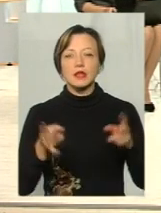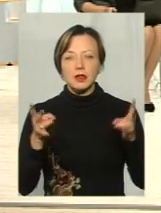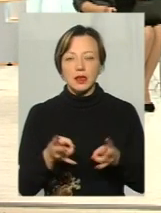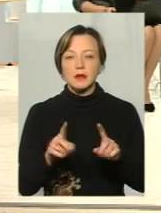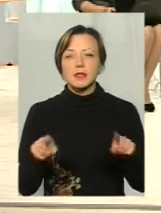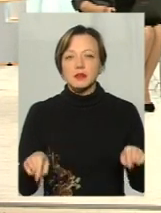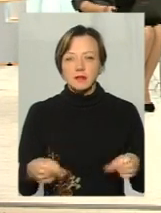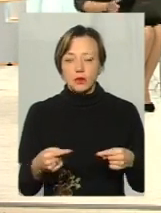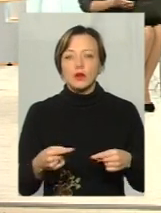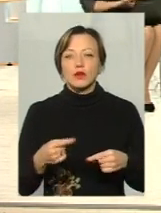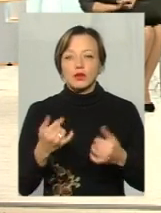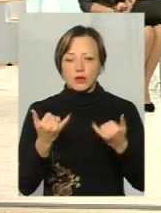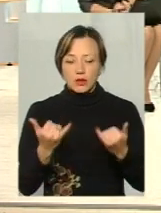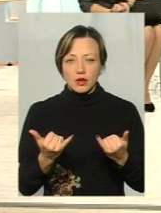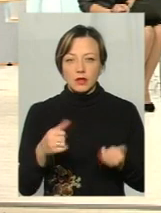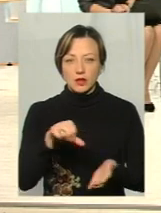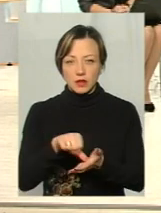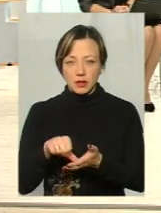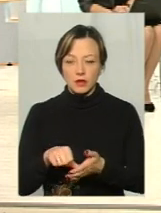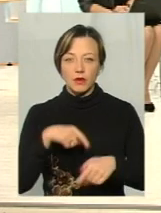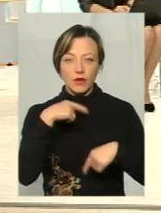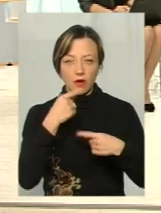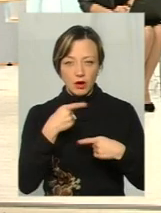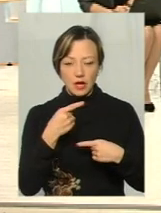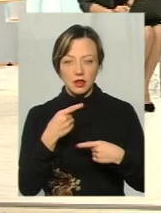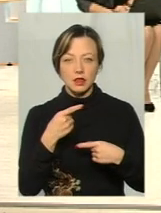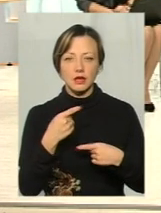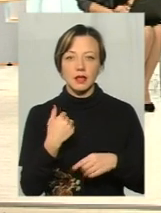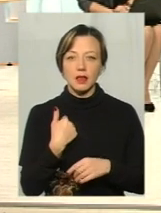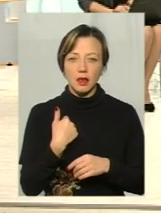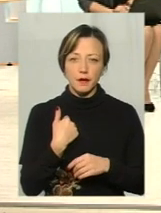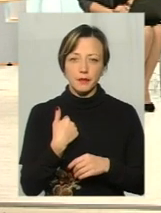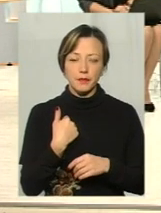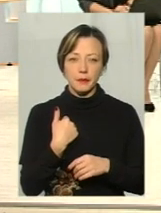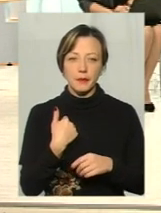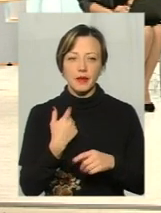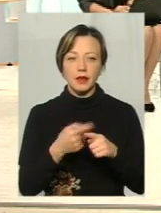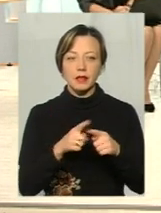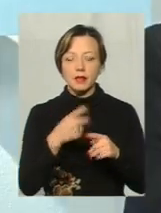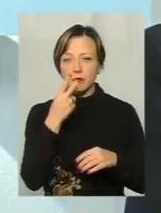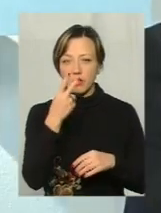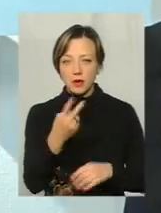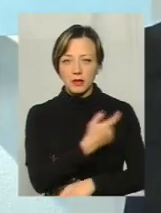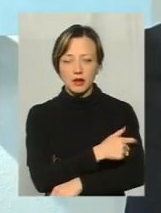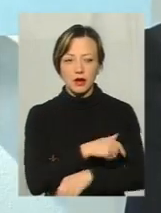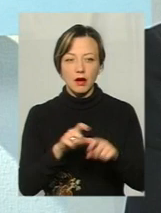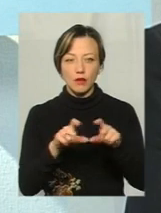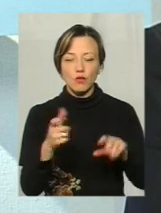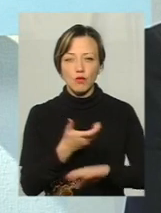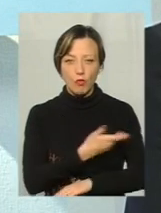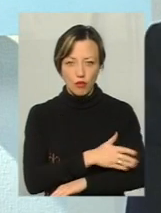створювати те, що ми колеги тут сьогодні присутні в студії говорили. Я це побачив, лікарню в